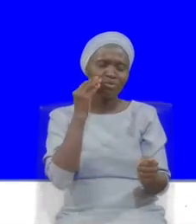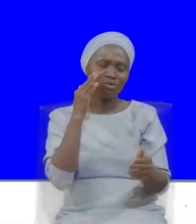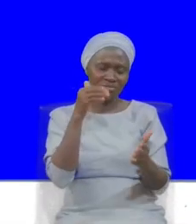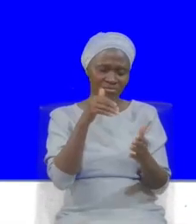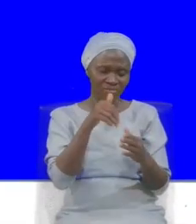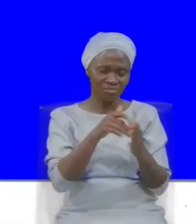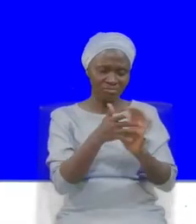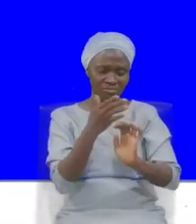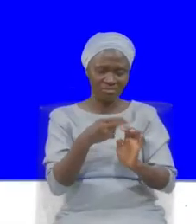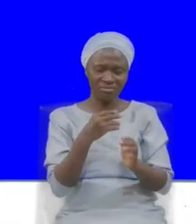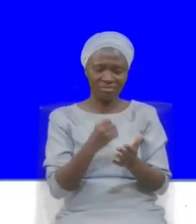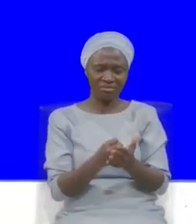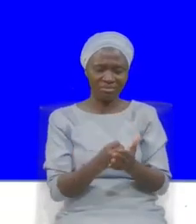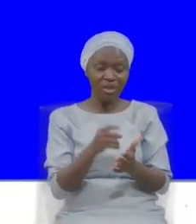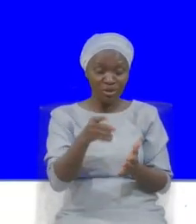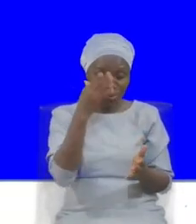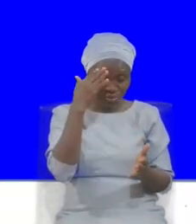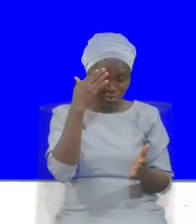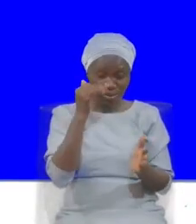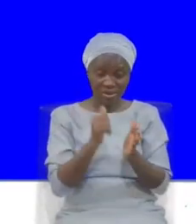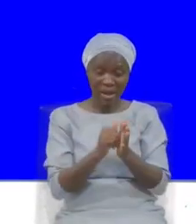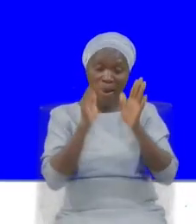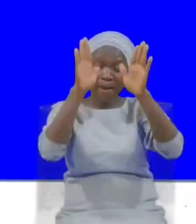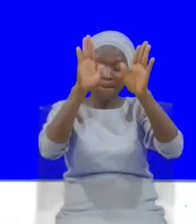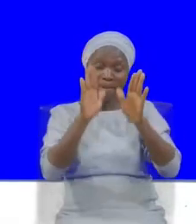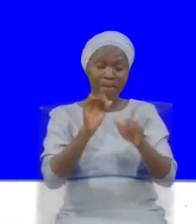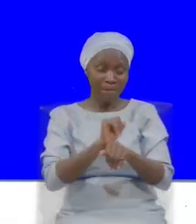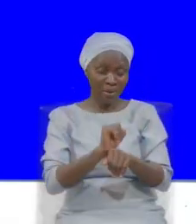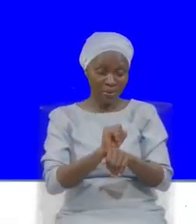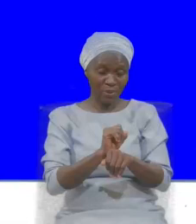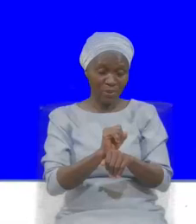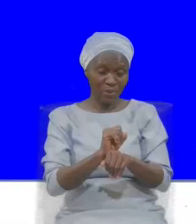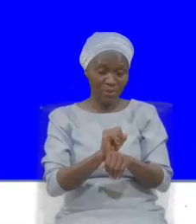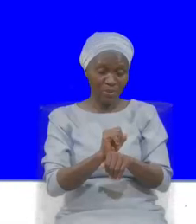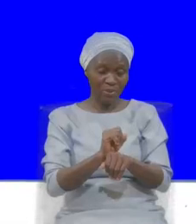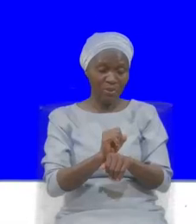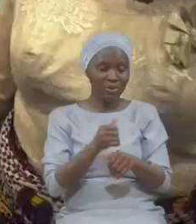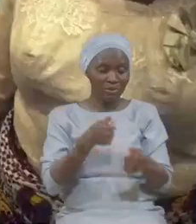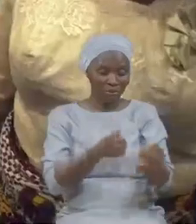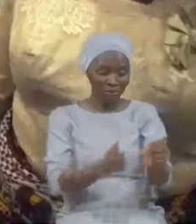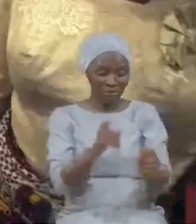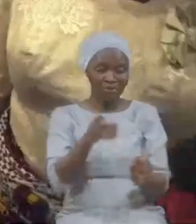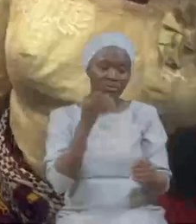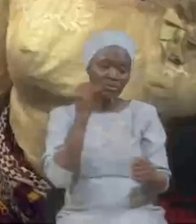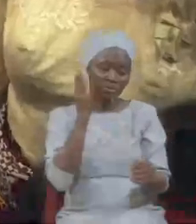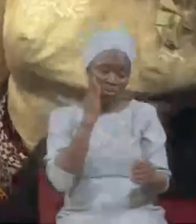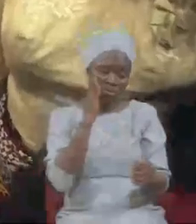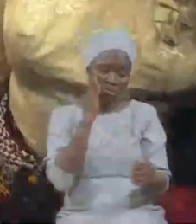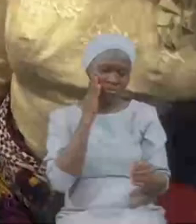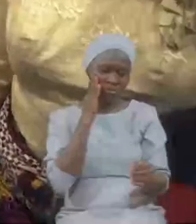maison. Vous savez. Que les miracles vous accompagneront à la